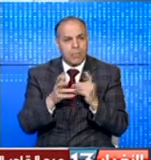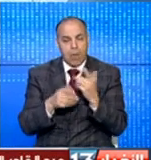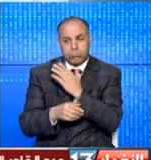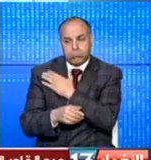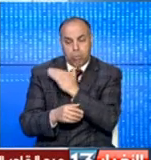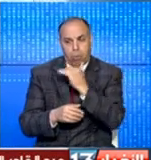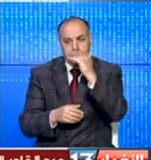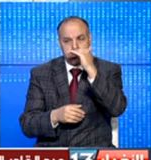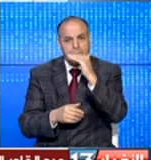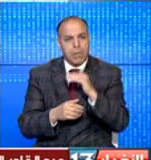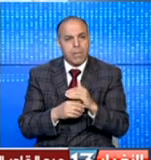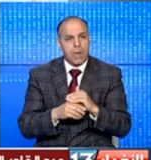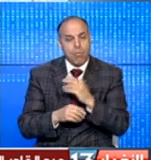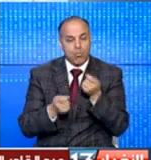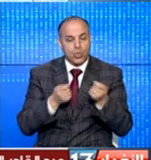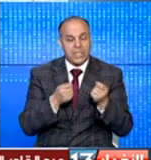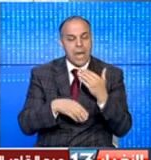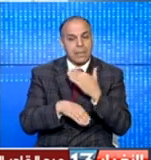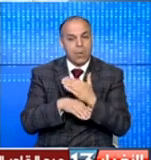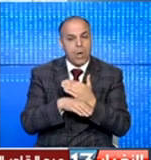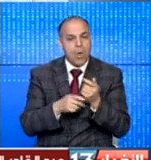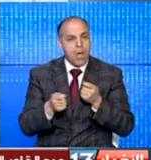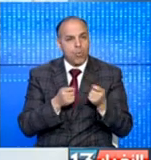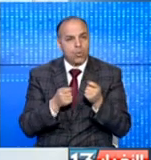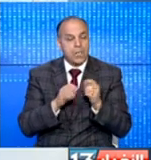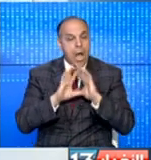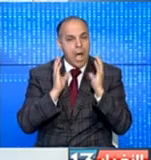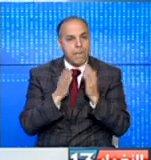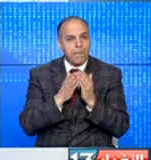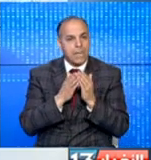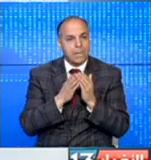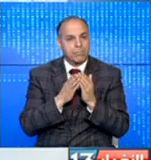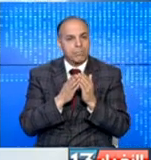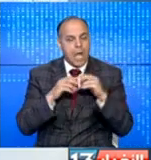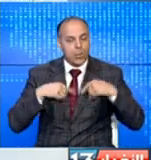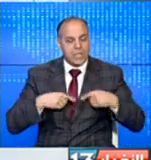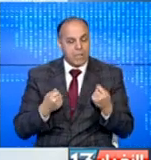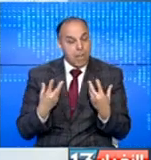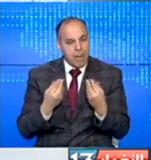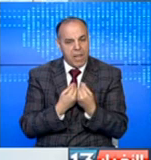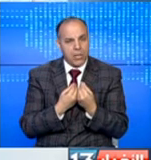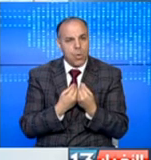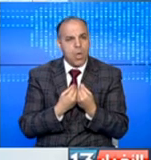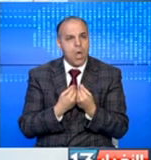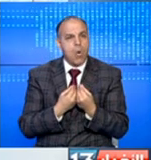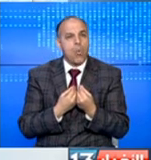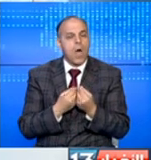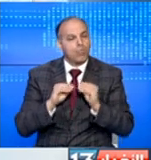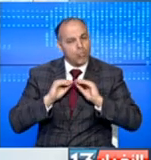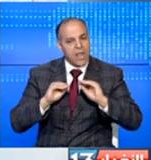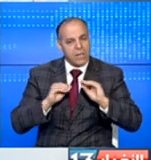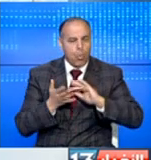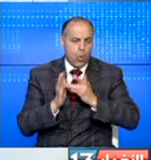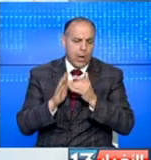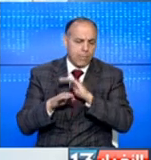الإطارات العليا من مدراء الديوانة ومديرين ومديرين عامين مسارح مركزية لوزارة المالية ومن المكونين والمؤثرين في